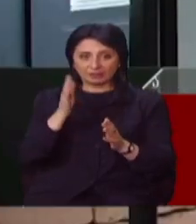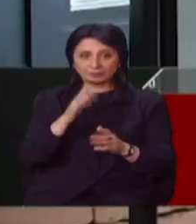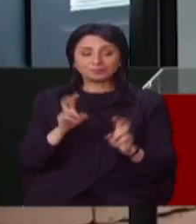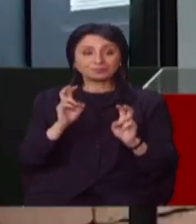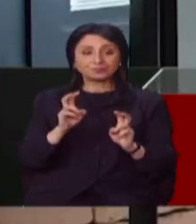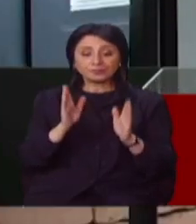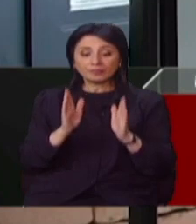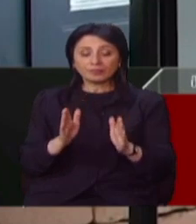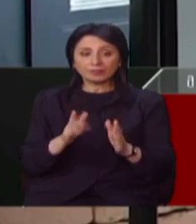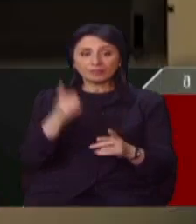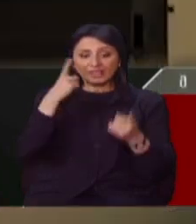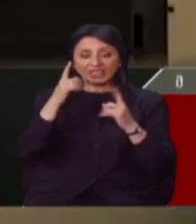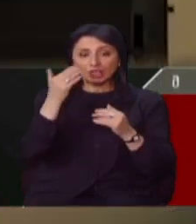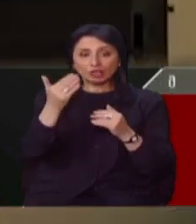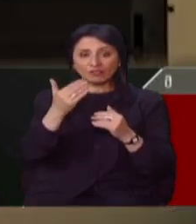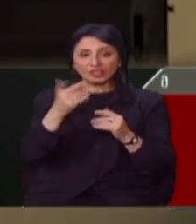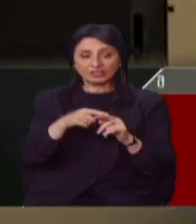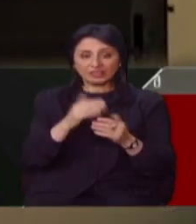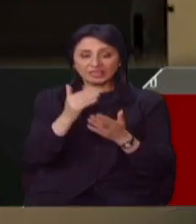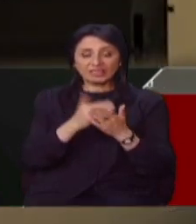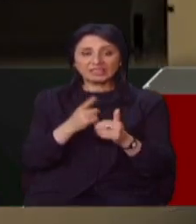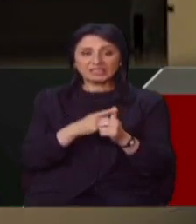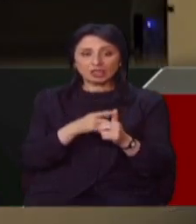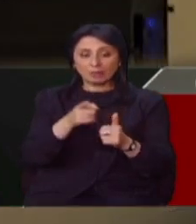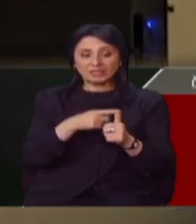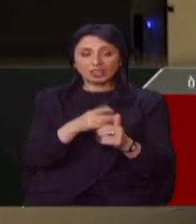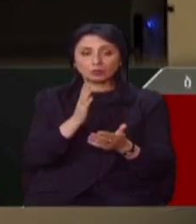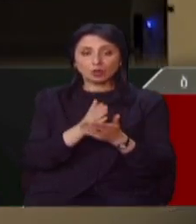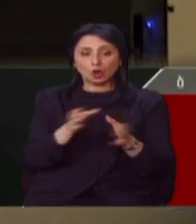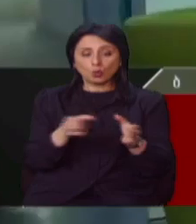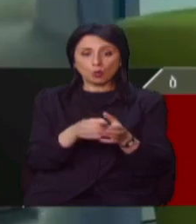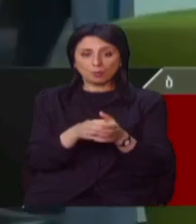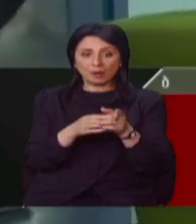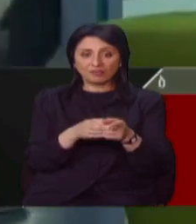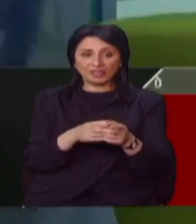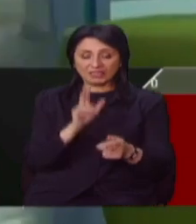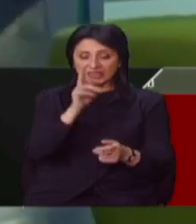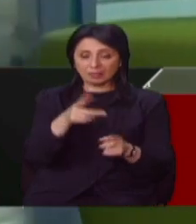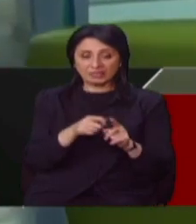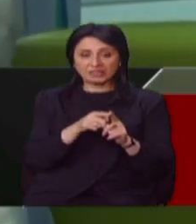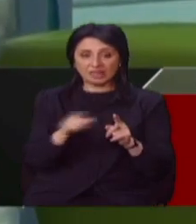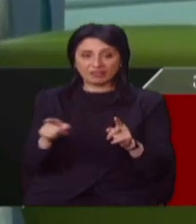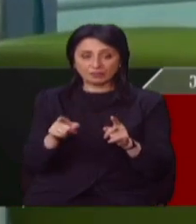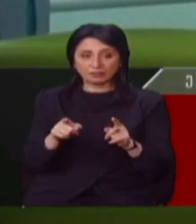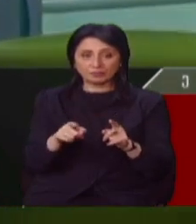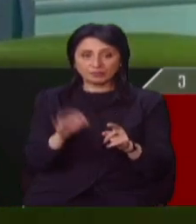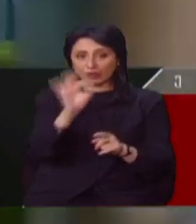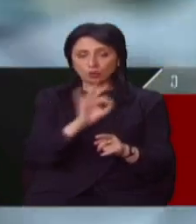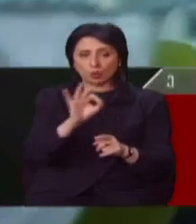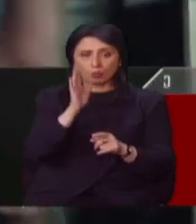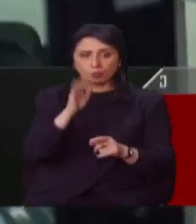კერძოდ განისაზღვრება ინოვაციური სტარტაპის სტატუსი და ამ სტატუსის მქონე კომპანიებს 3 წლის განმავლობაში